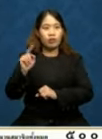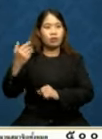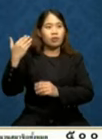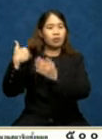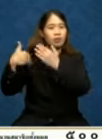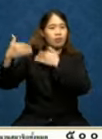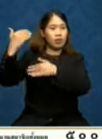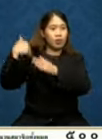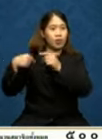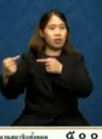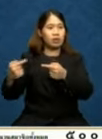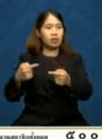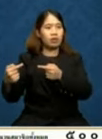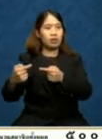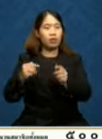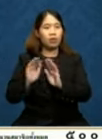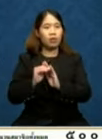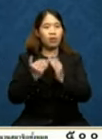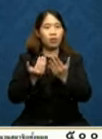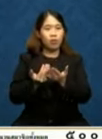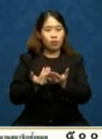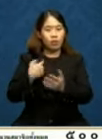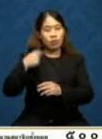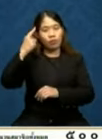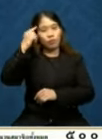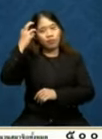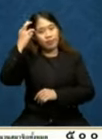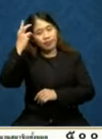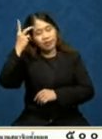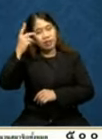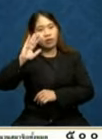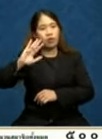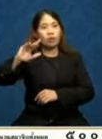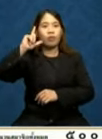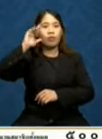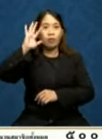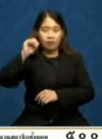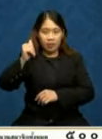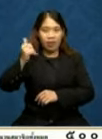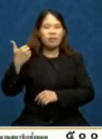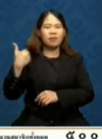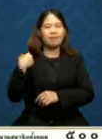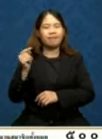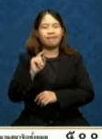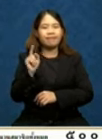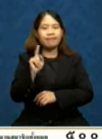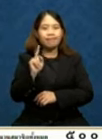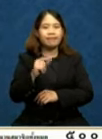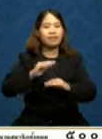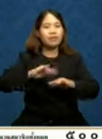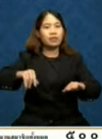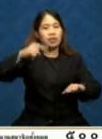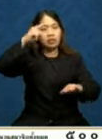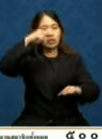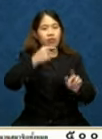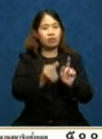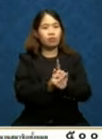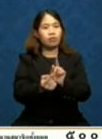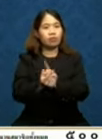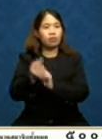การทะเลาะวิวาทในครอบครัวความเครียดของพ่อแม่เป็นส่วนหนึ่งครับที่ทำให้เด็กไทยเจอมากที่สุ